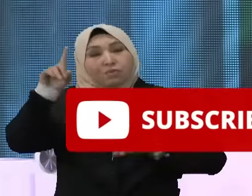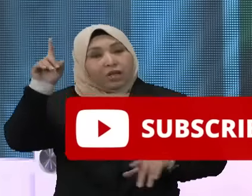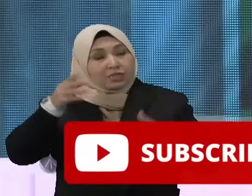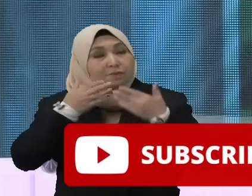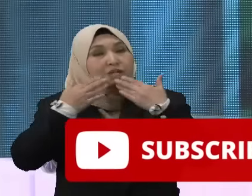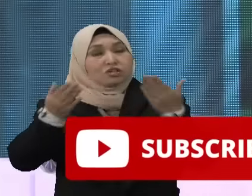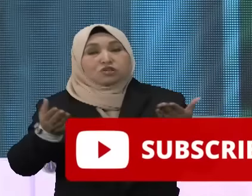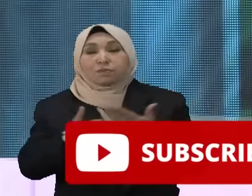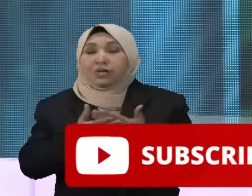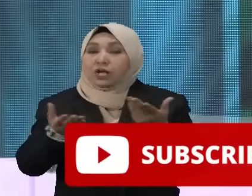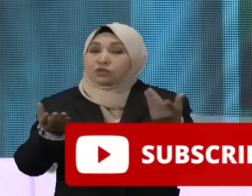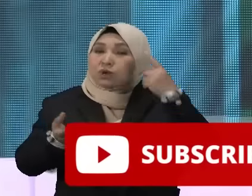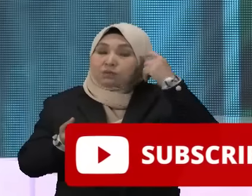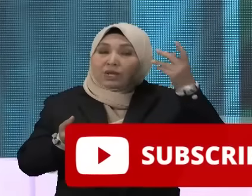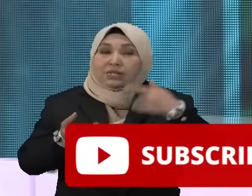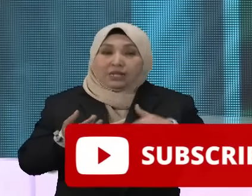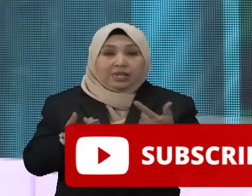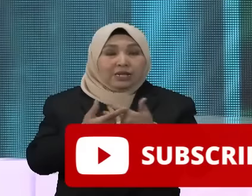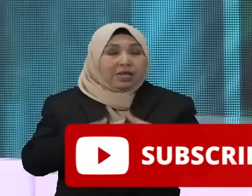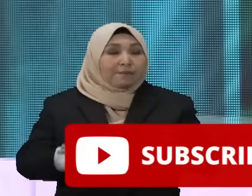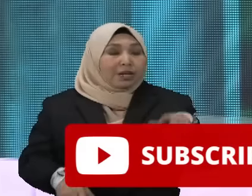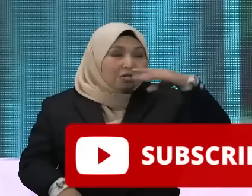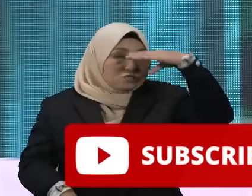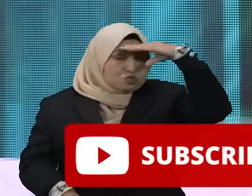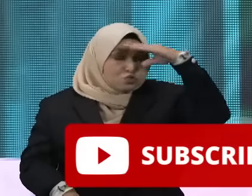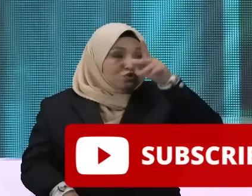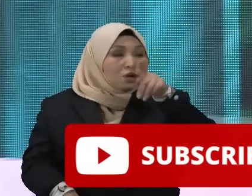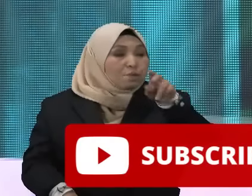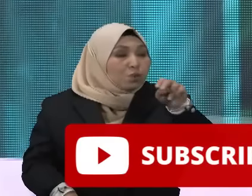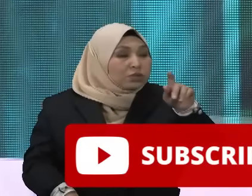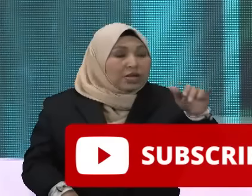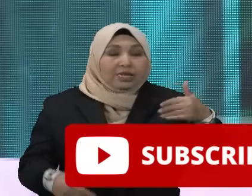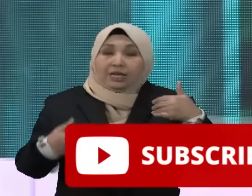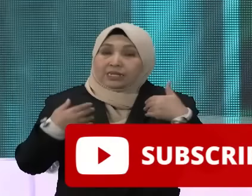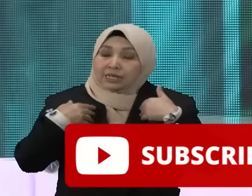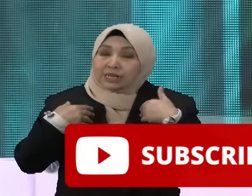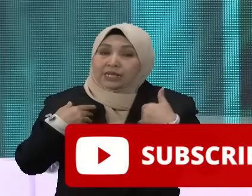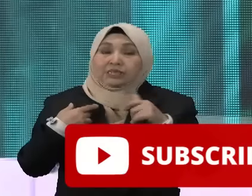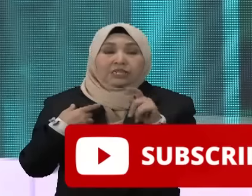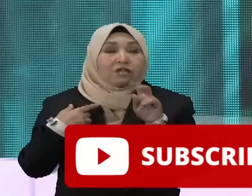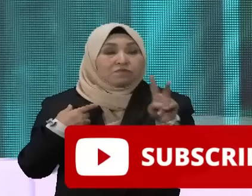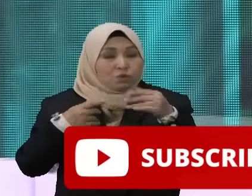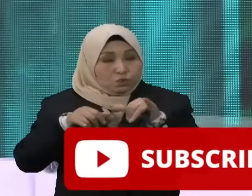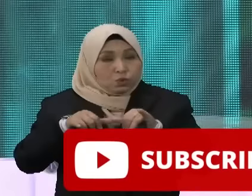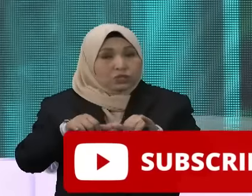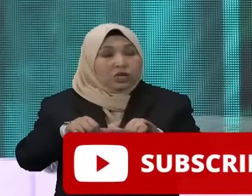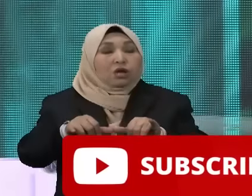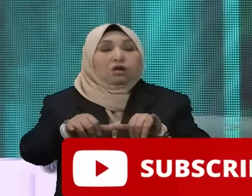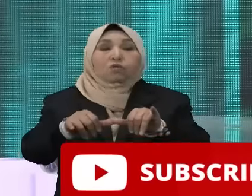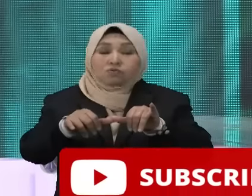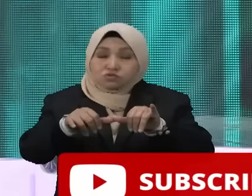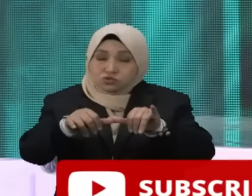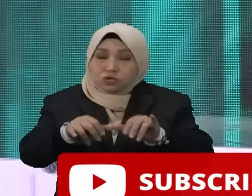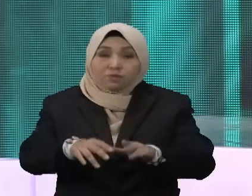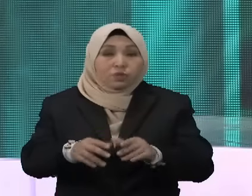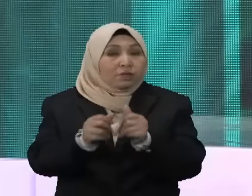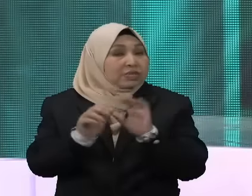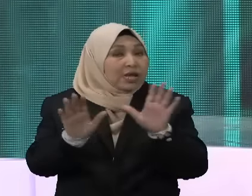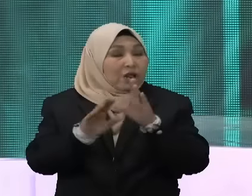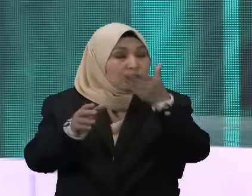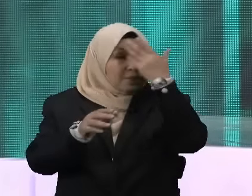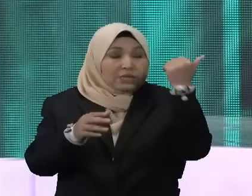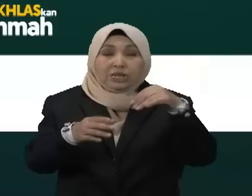kepada tuan-tuan puan-puan yang daripada Pontian ya, dan yang berada di Kaca TV untuk terus kita istiqamah. Jangan lupa untuk bersama dalam tabung